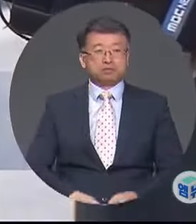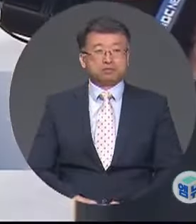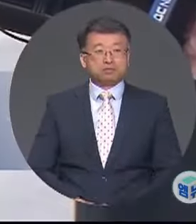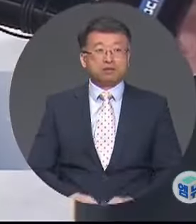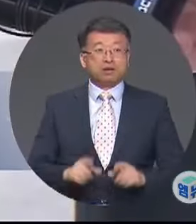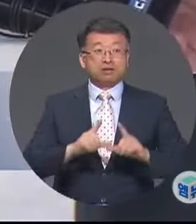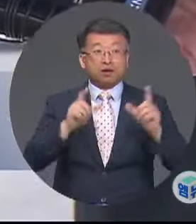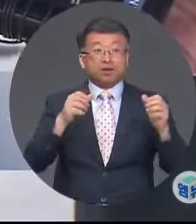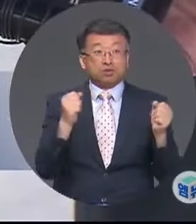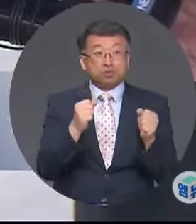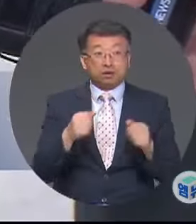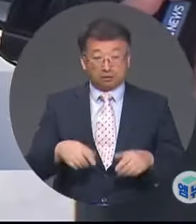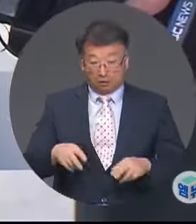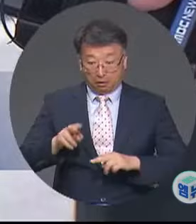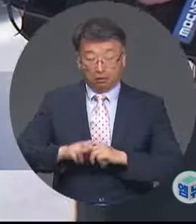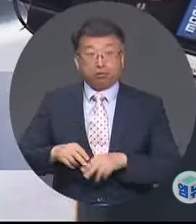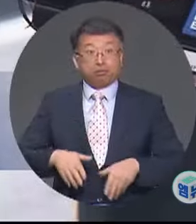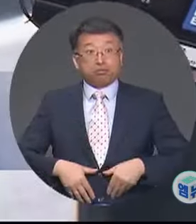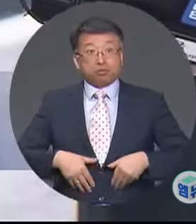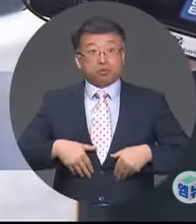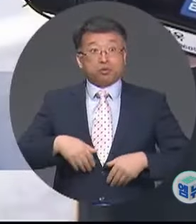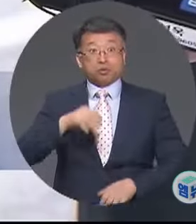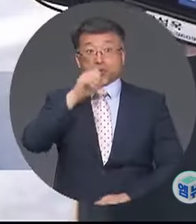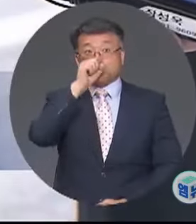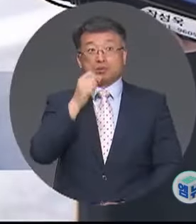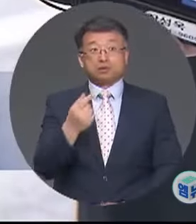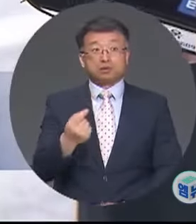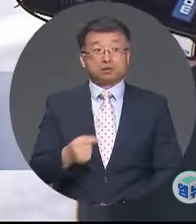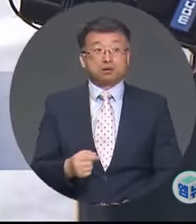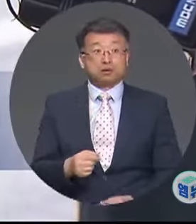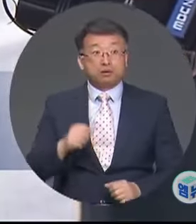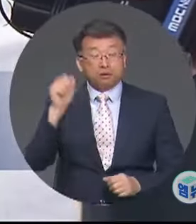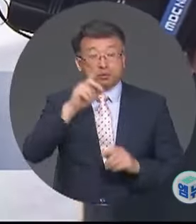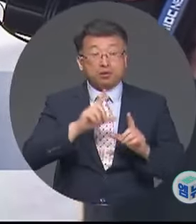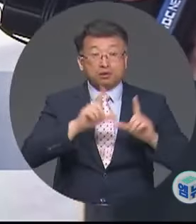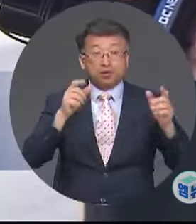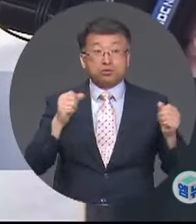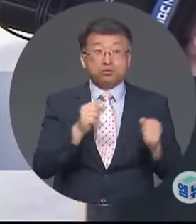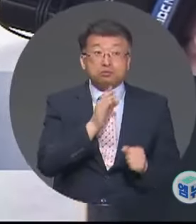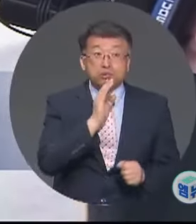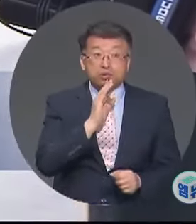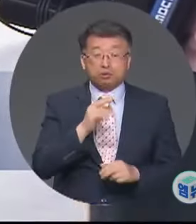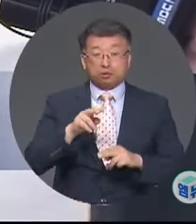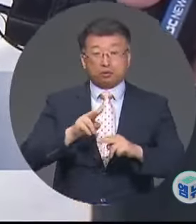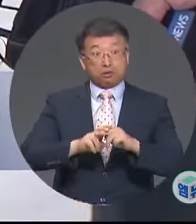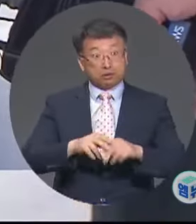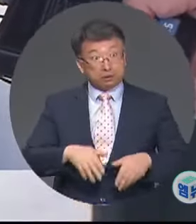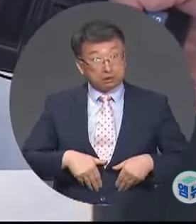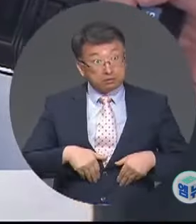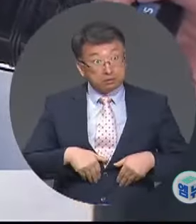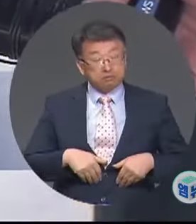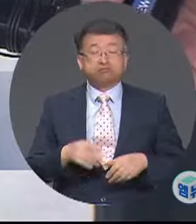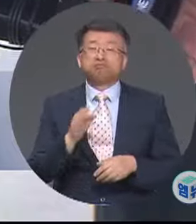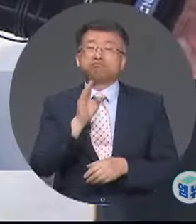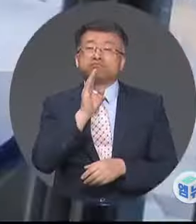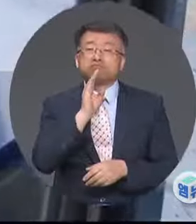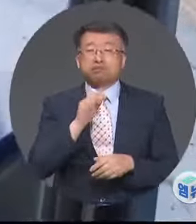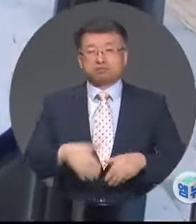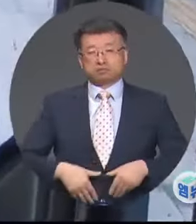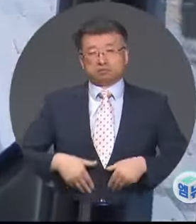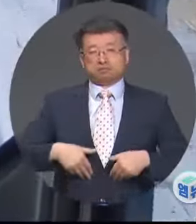날씨 추운데 이거 따뜻하니까 좀 좋았던 것 같아요. 오늘 근데 갑자기 날씨가 좀 추워지고 네, 그래가지고 맞아요. 의자가 좀 따뜻해요. 네,